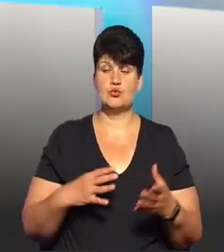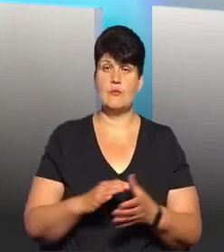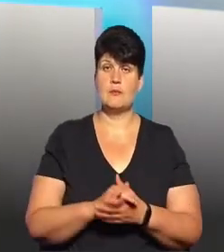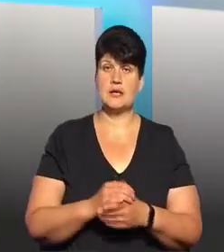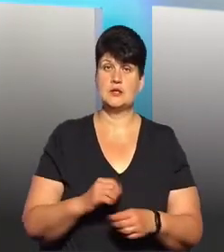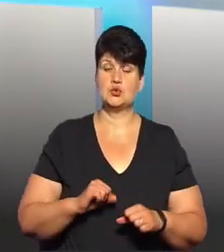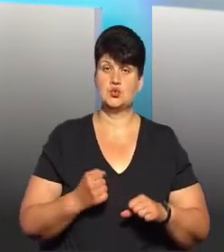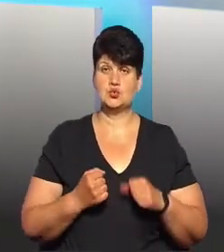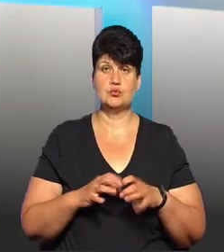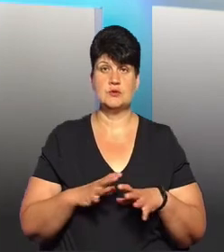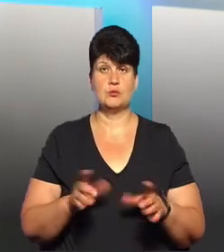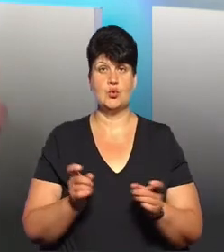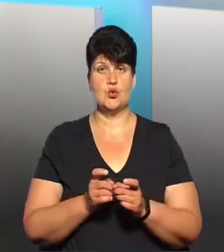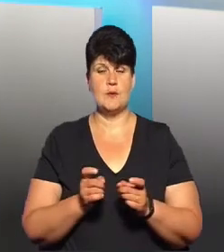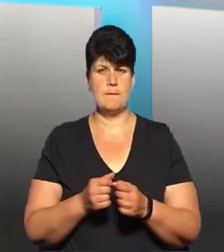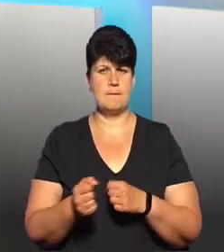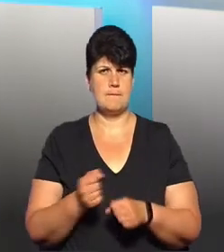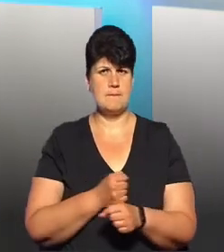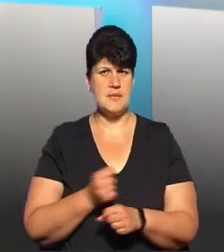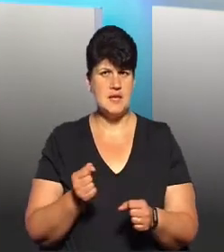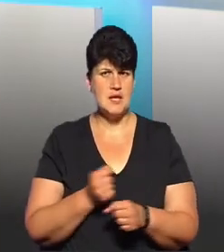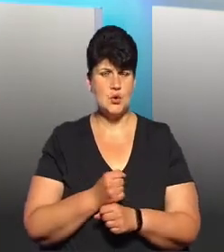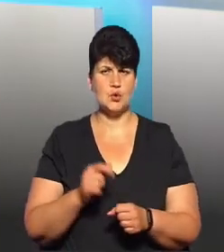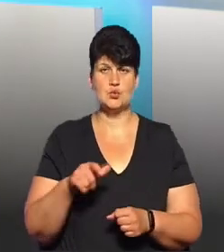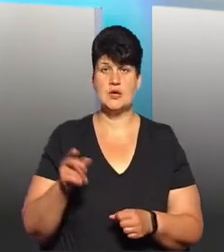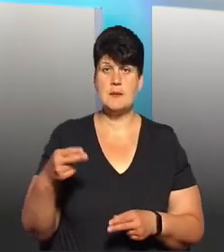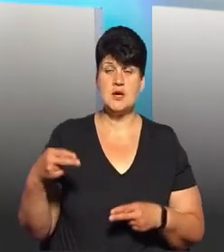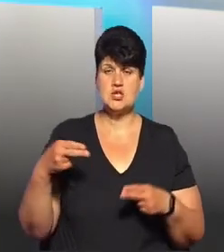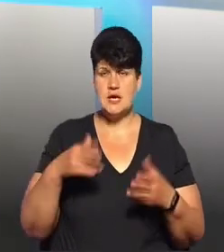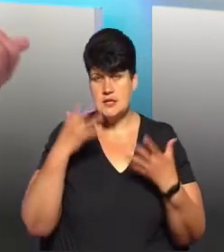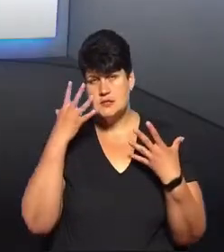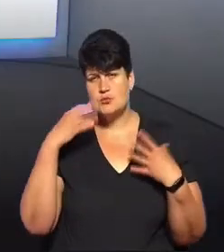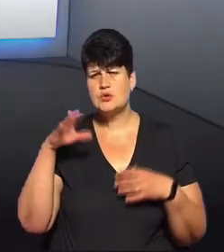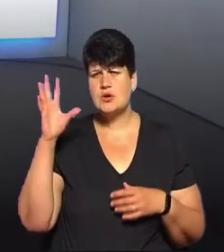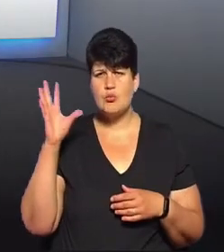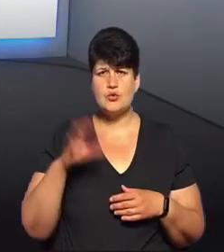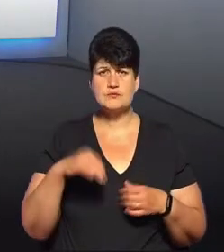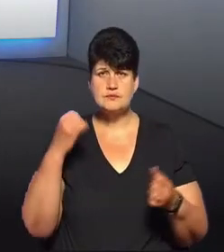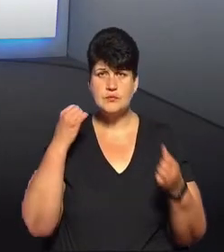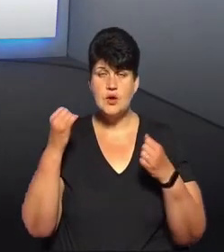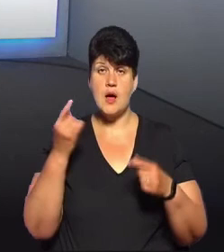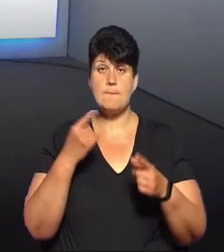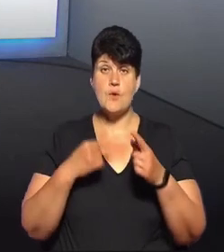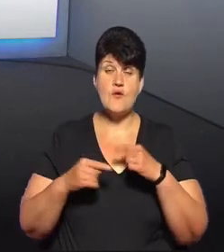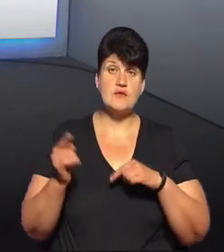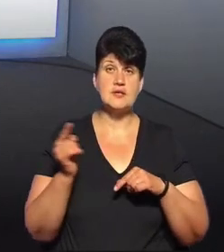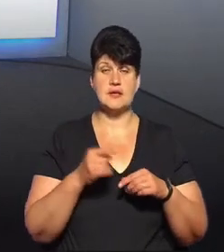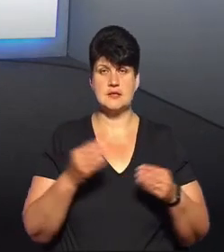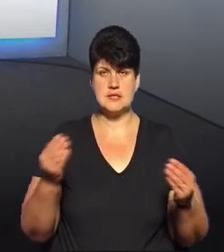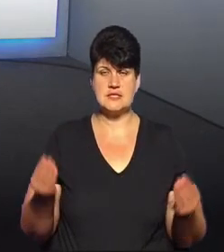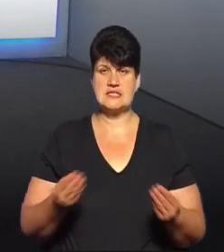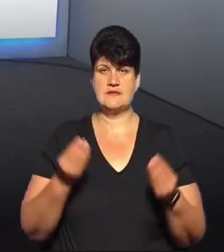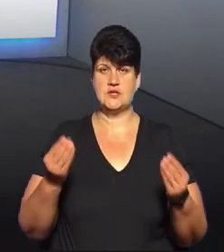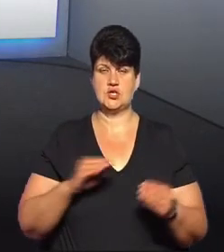було бійок на фестивалі і так далі. Люди приїжджають забуватися про все на світі, на фестивалі, і повертатися вже потім свіжими силами до якогось нормального